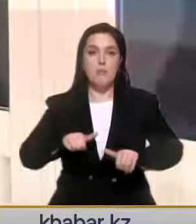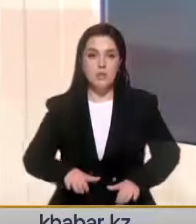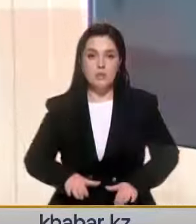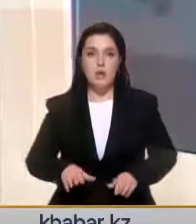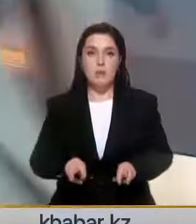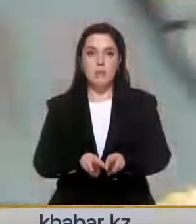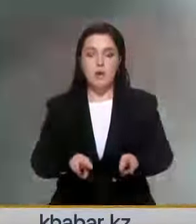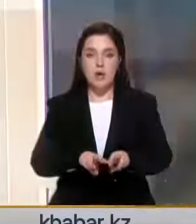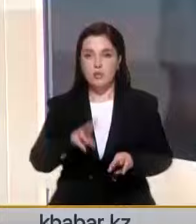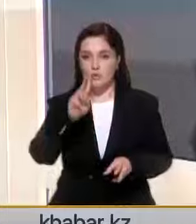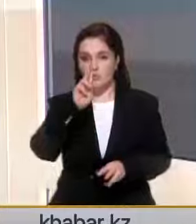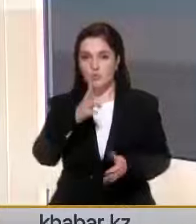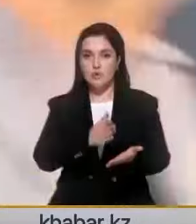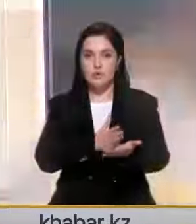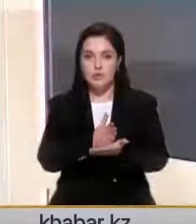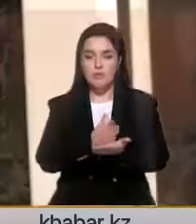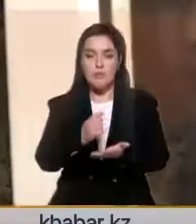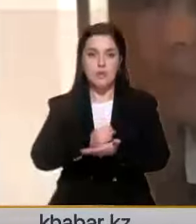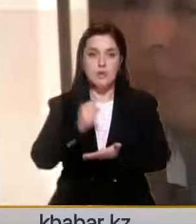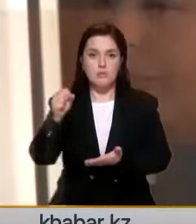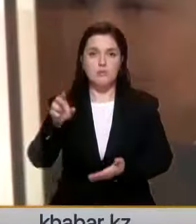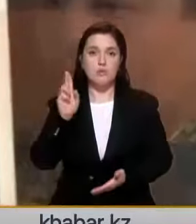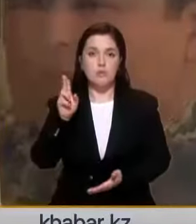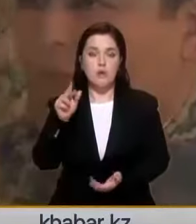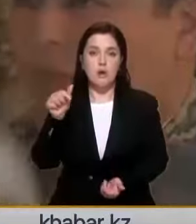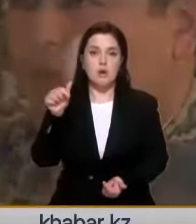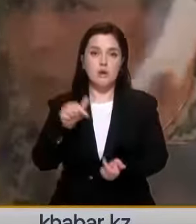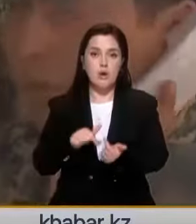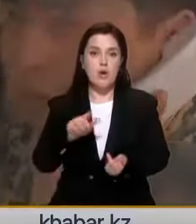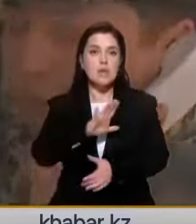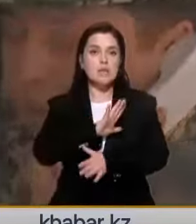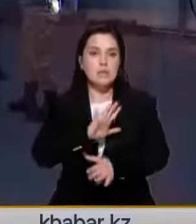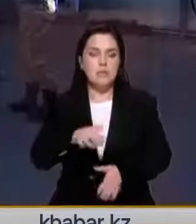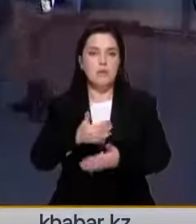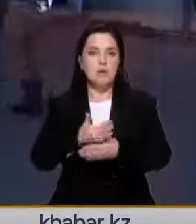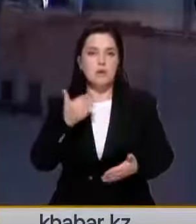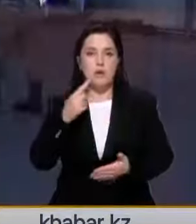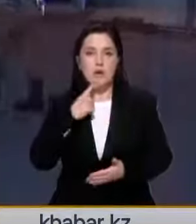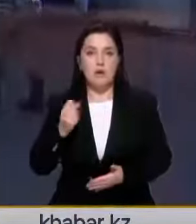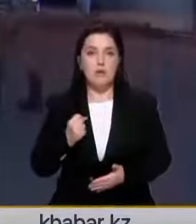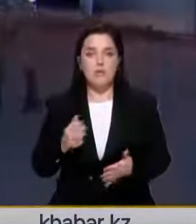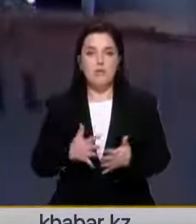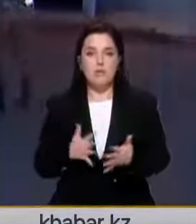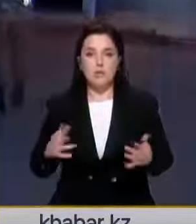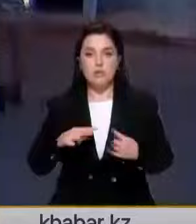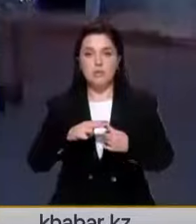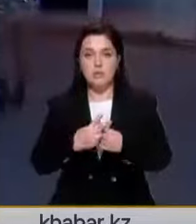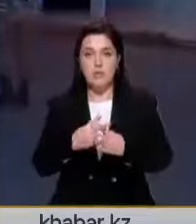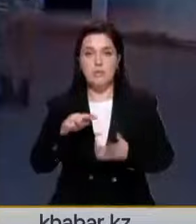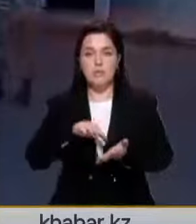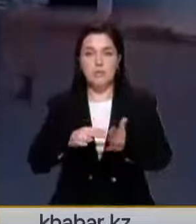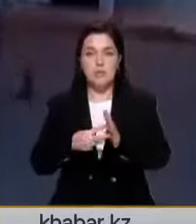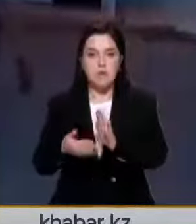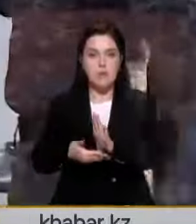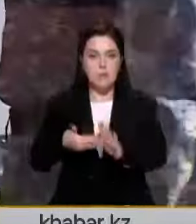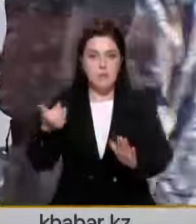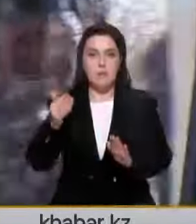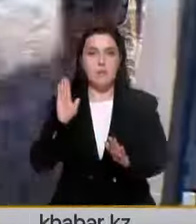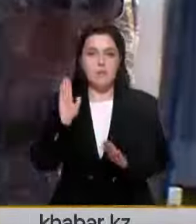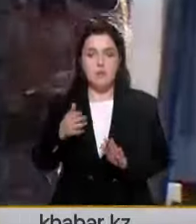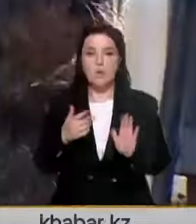двухлетнюю службу отправятся те офицеры которые годны к ней но не прошли службу ранее большую часть из них планируется призвать Вооружённые